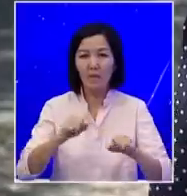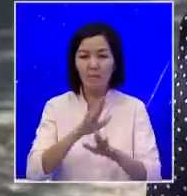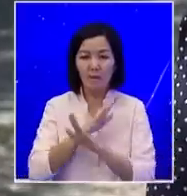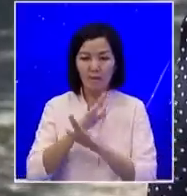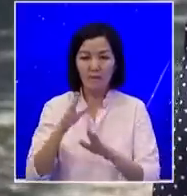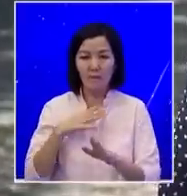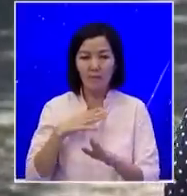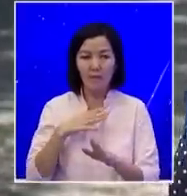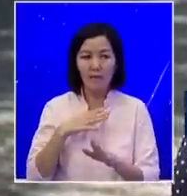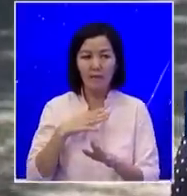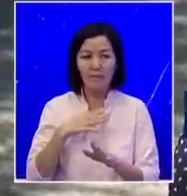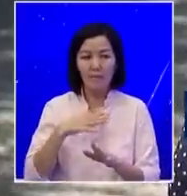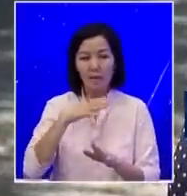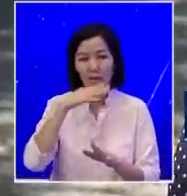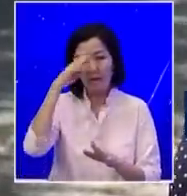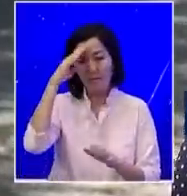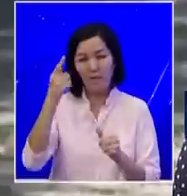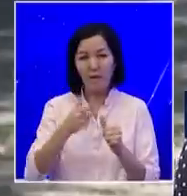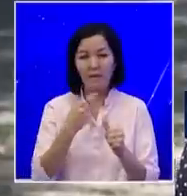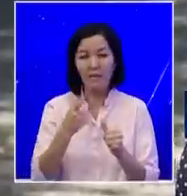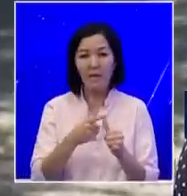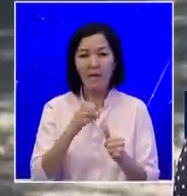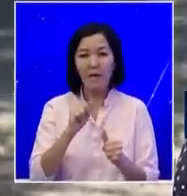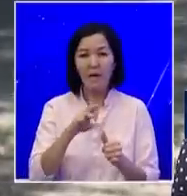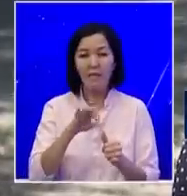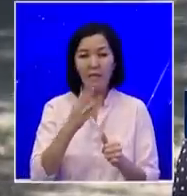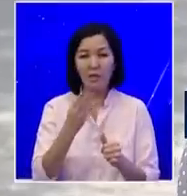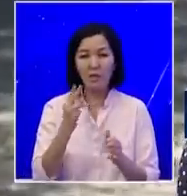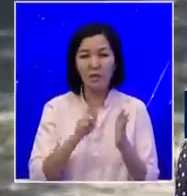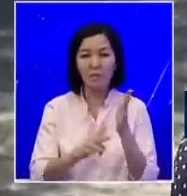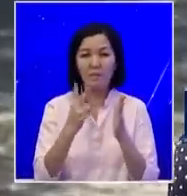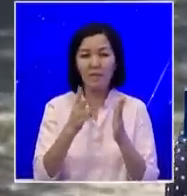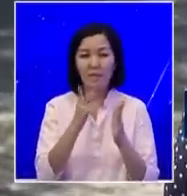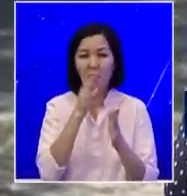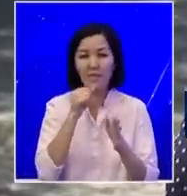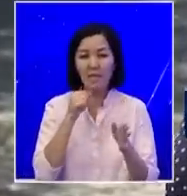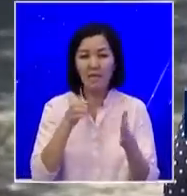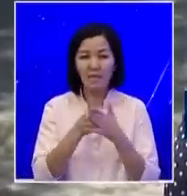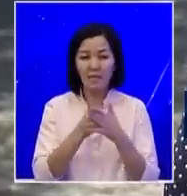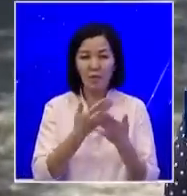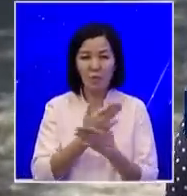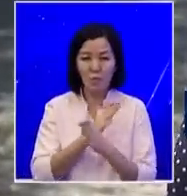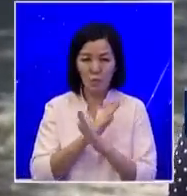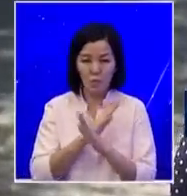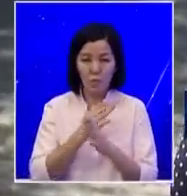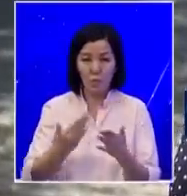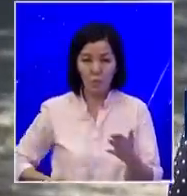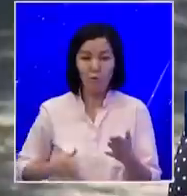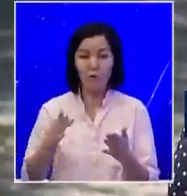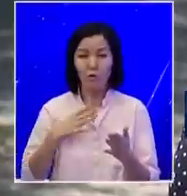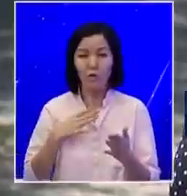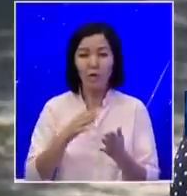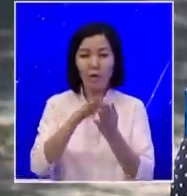қаза тауыпты. Әкемнің аты Аташ. 72 жасқа дейін өмір сүрді. осан атамнын, омар атамнын бейтіне